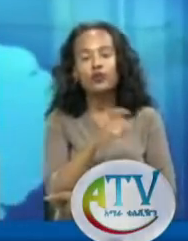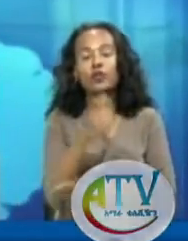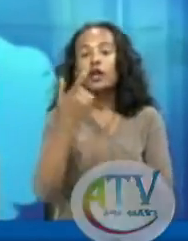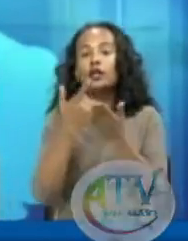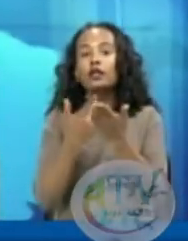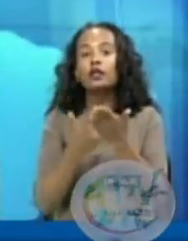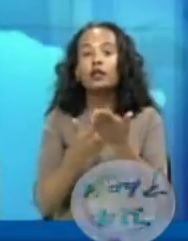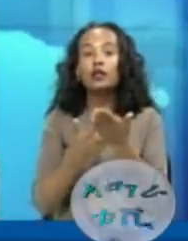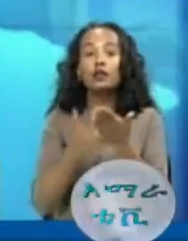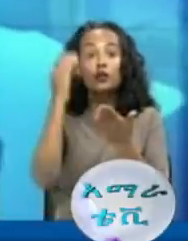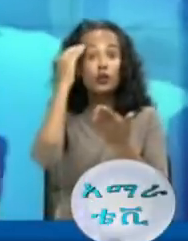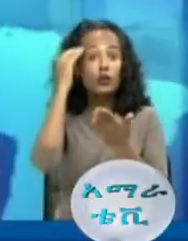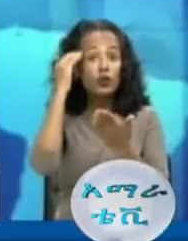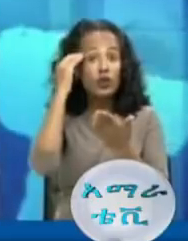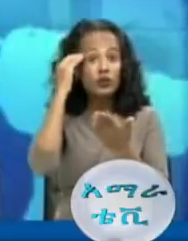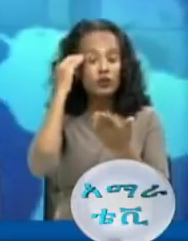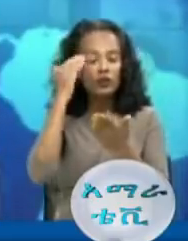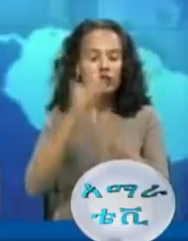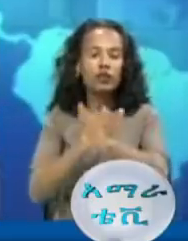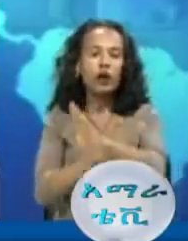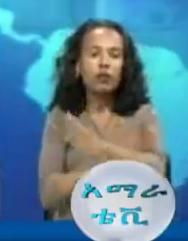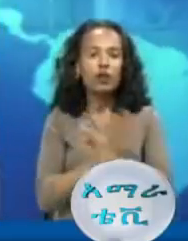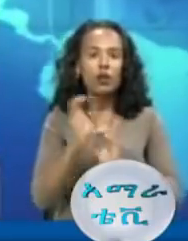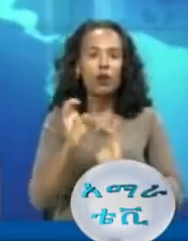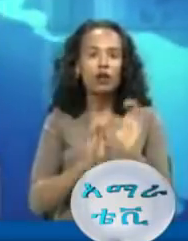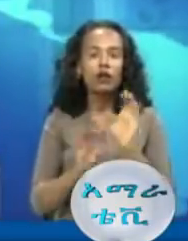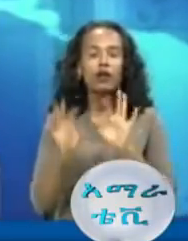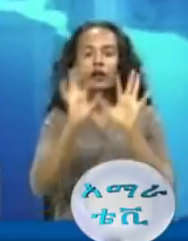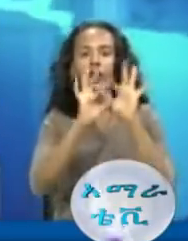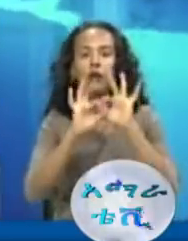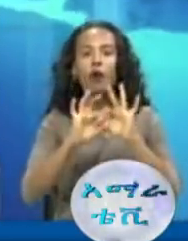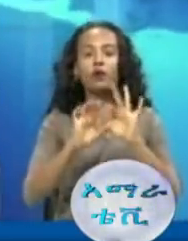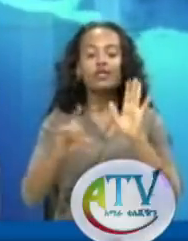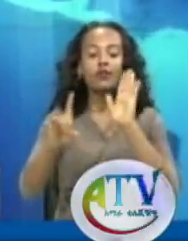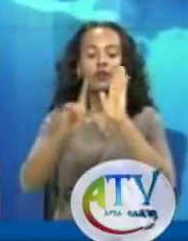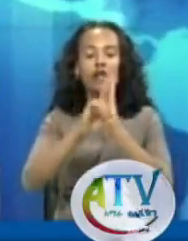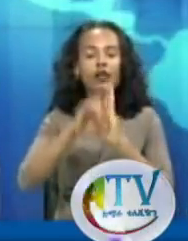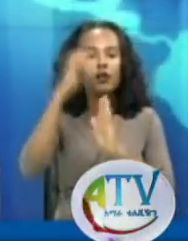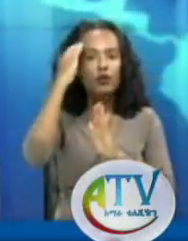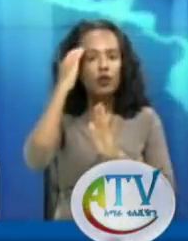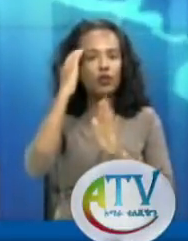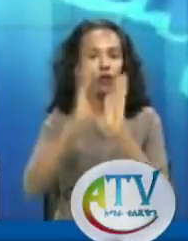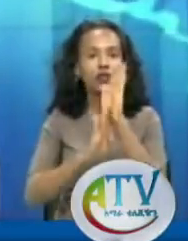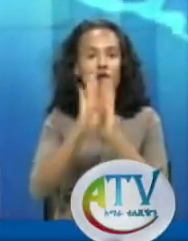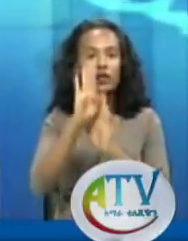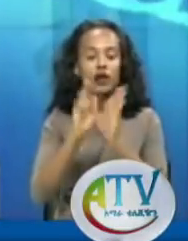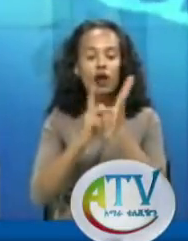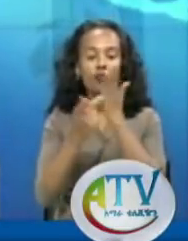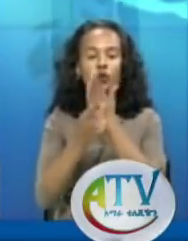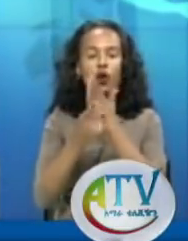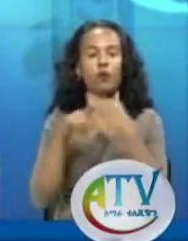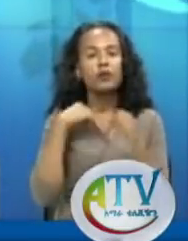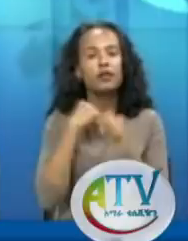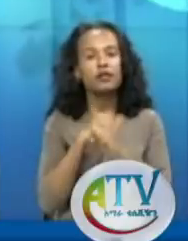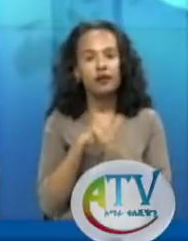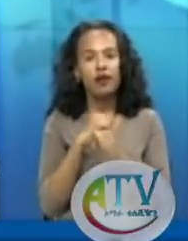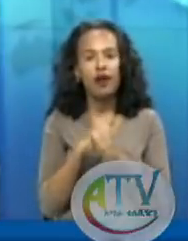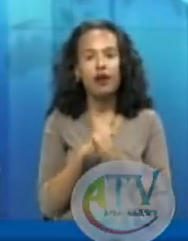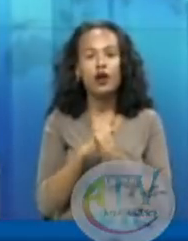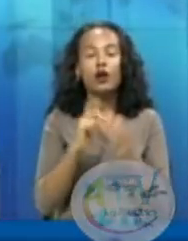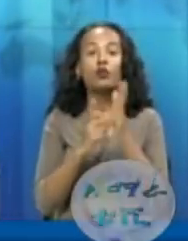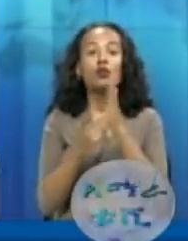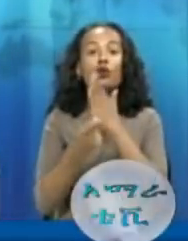የህግ እውቀት እንዲዳብር ለማድረግ የማህበረሰብ የህግ እውቀት ማሳደጊያ ፕሮግራም ይከናወናል።